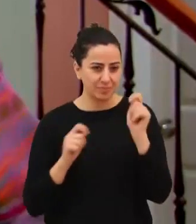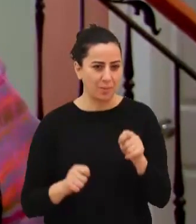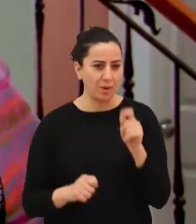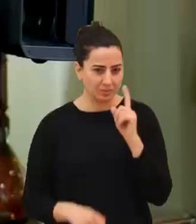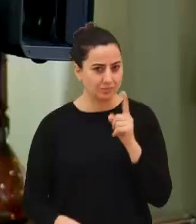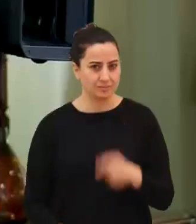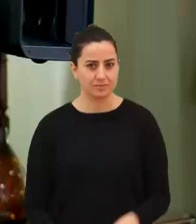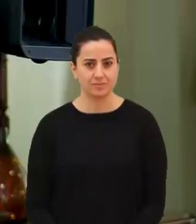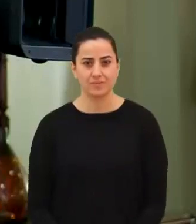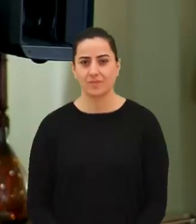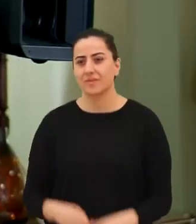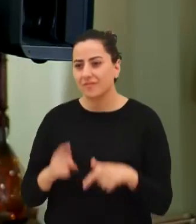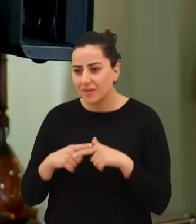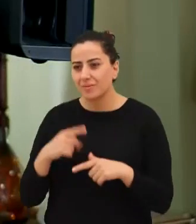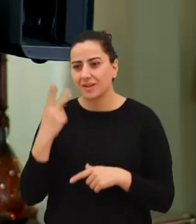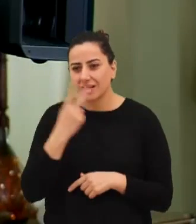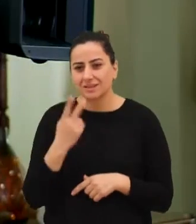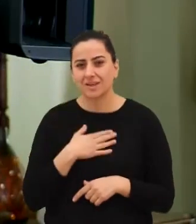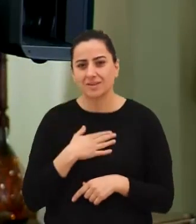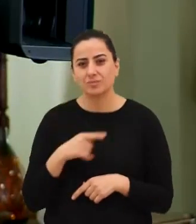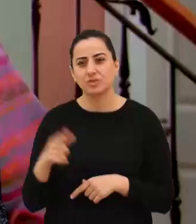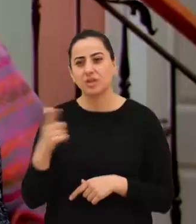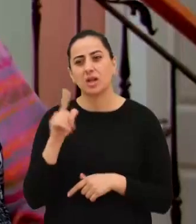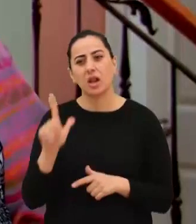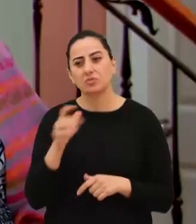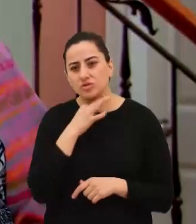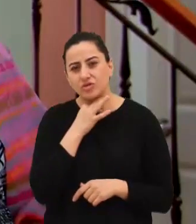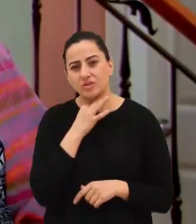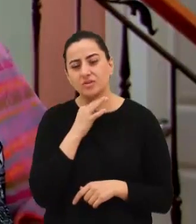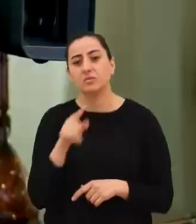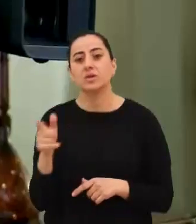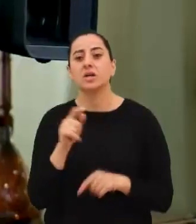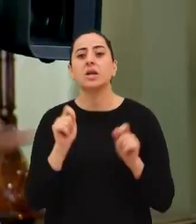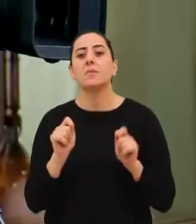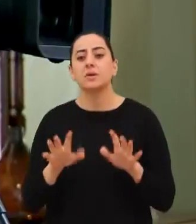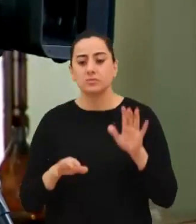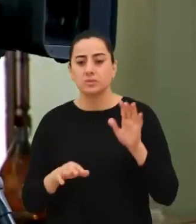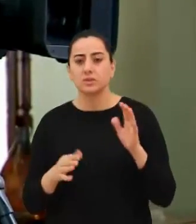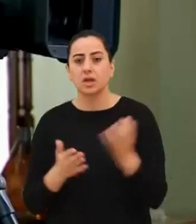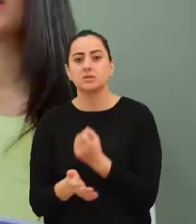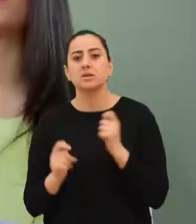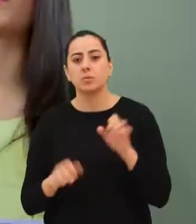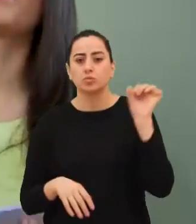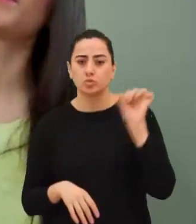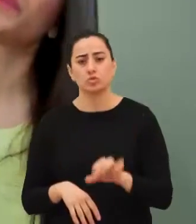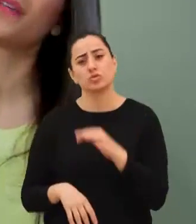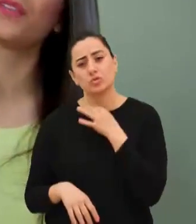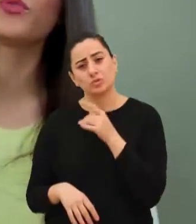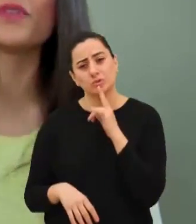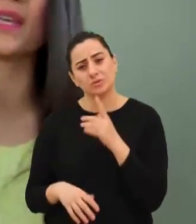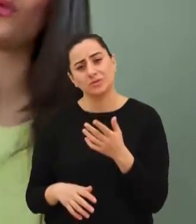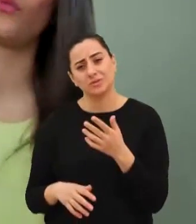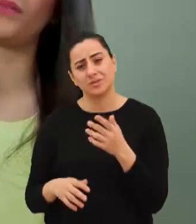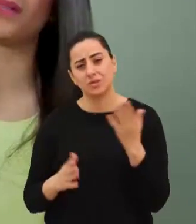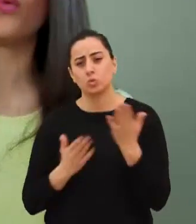değil mi toplantıda? Fatma teyze, ya bunu çekmemiz lazım gerçekten. Bak bunu çekemezsek sınıfı geçemeyeceğiz ya. Ya evet Fatma teyzeciğim,